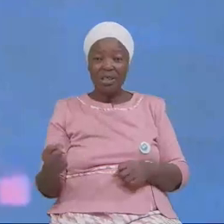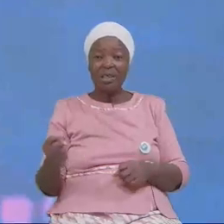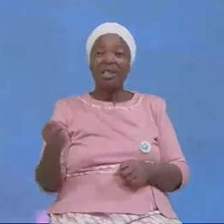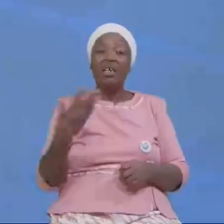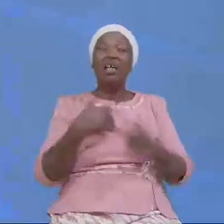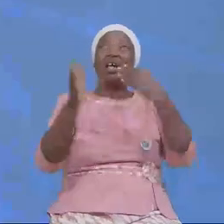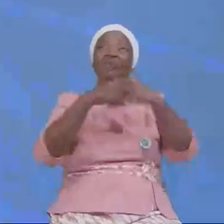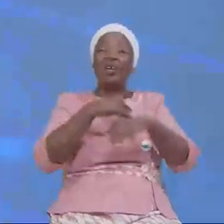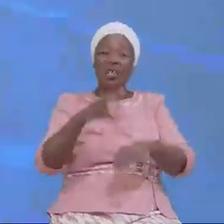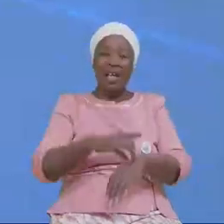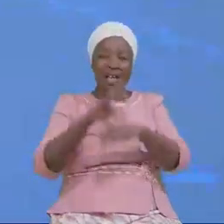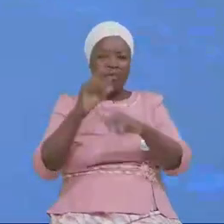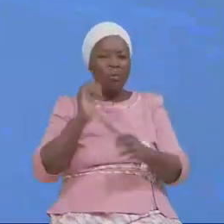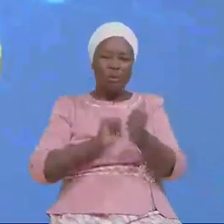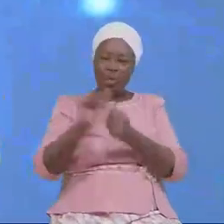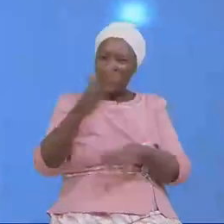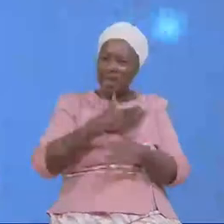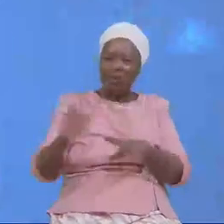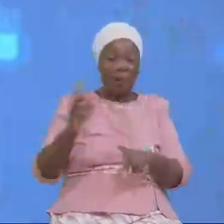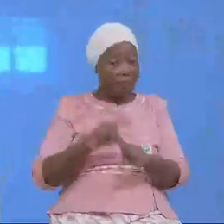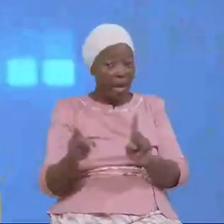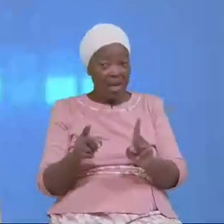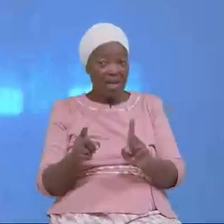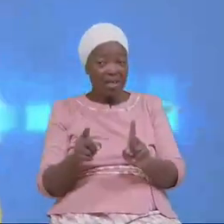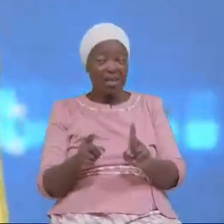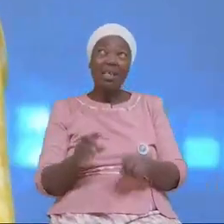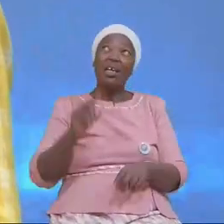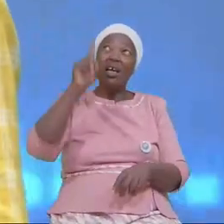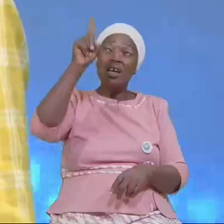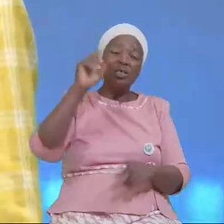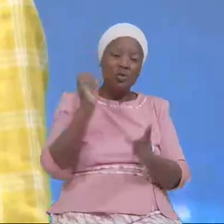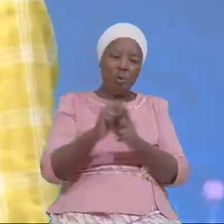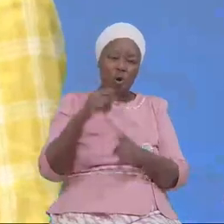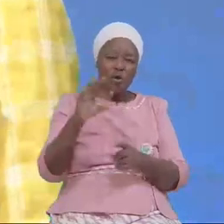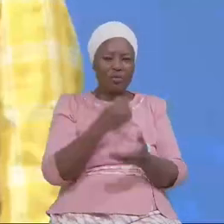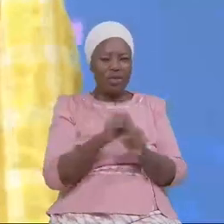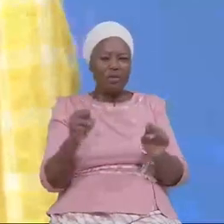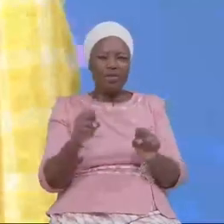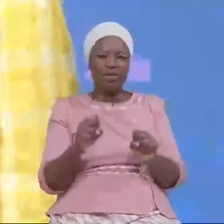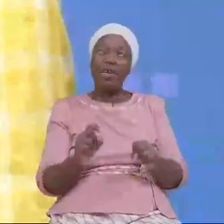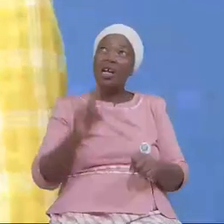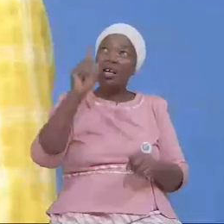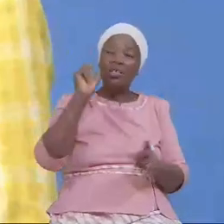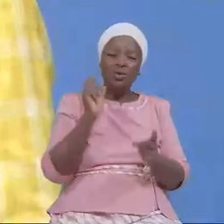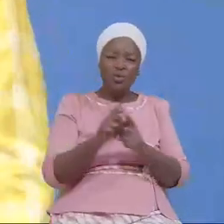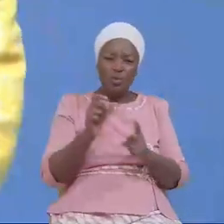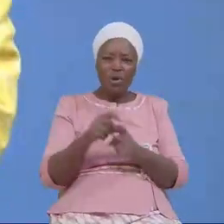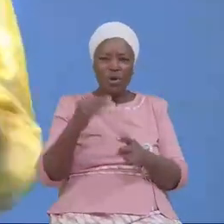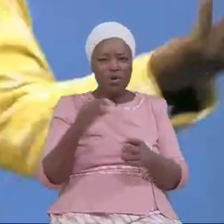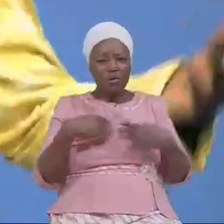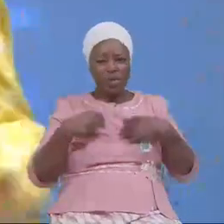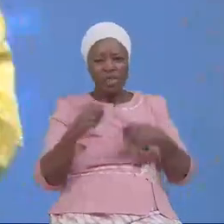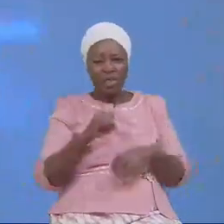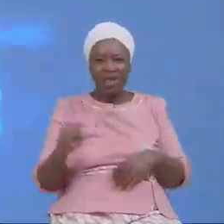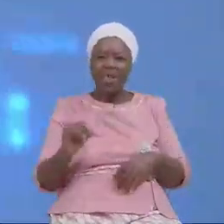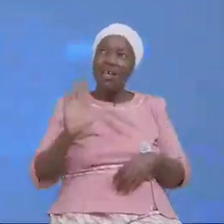passeront, mais sa parole de salut, sa parole de guérison,